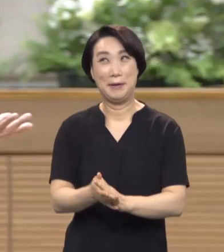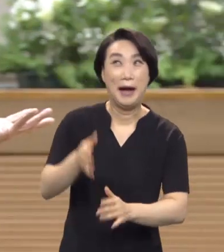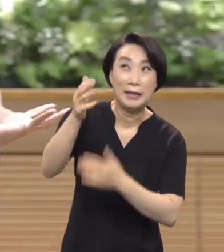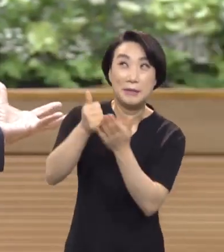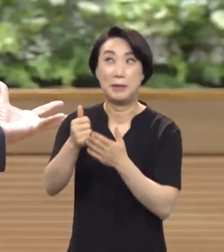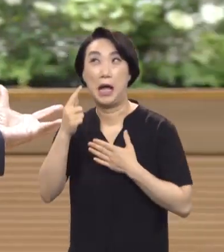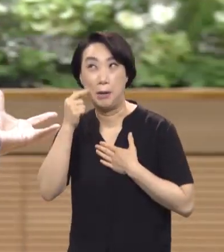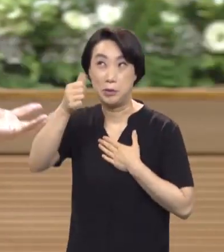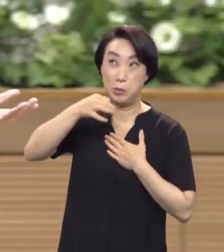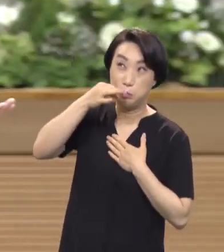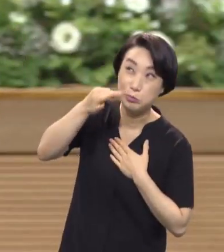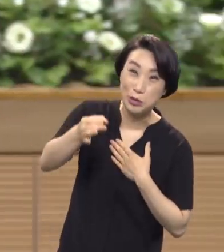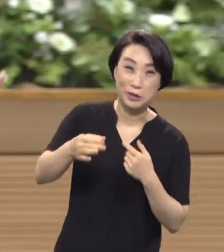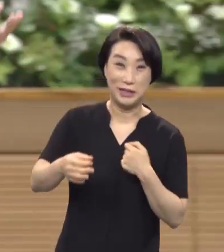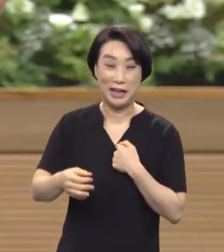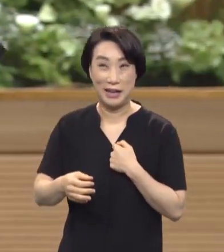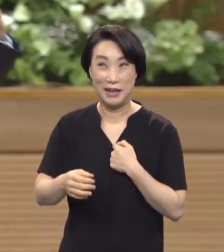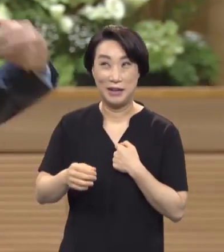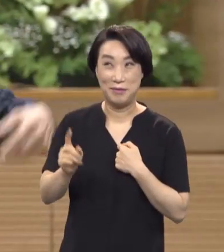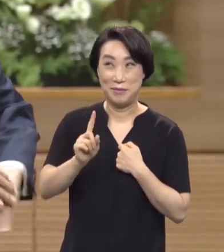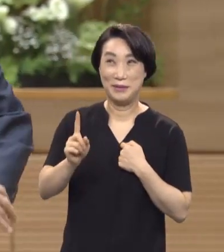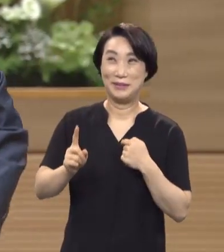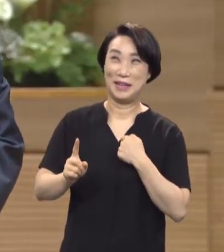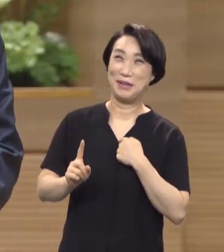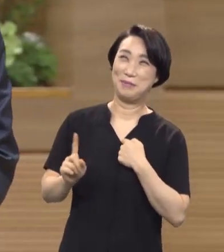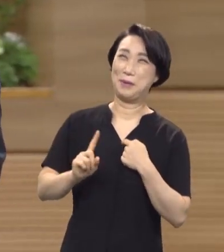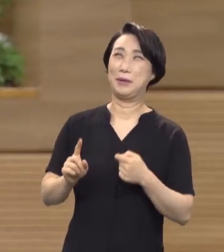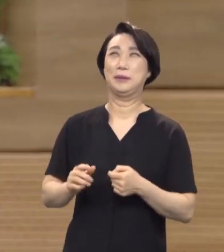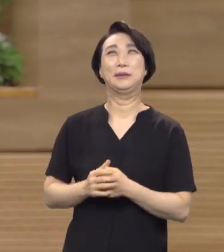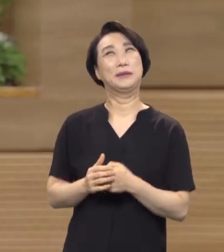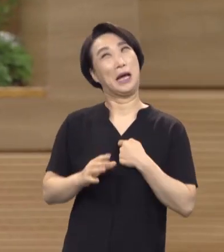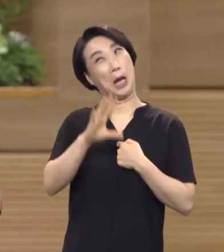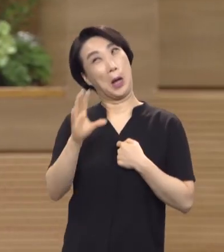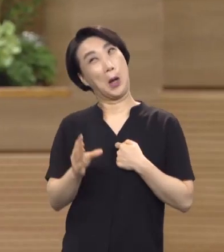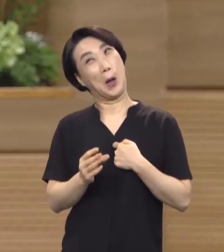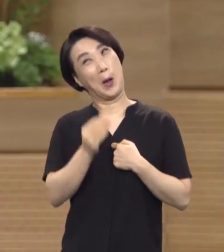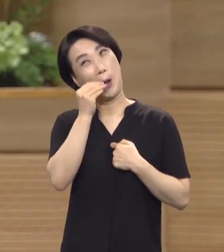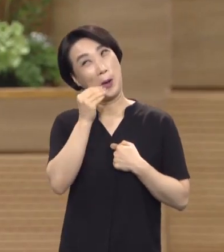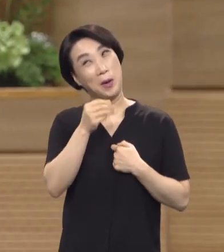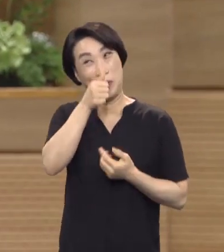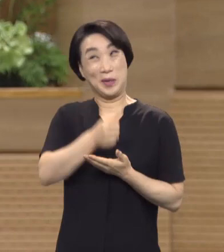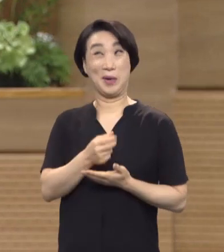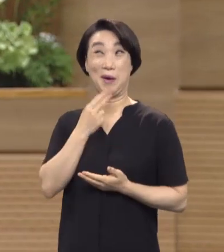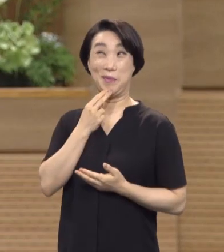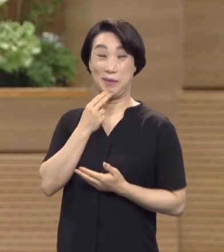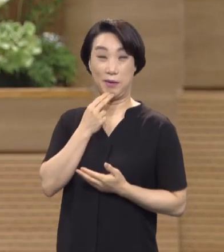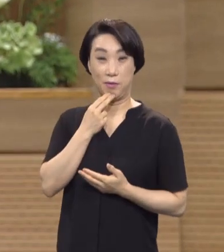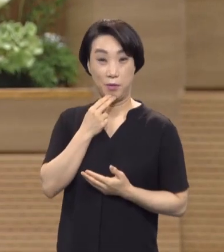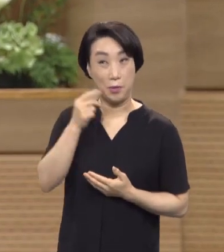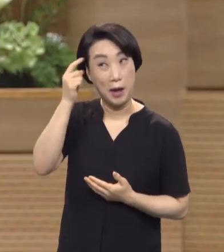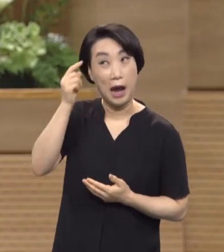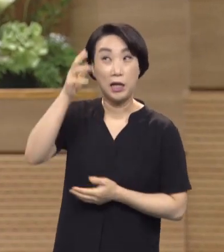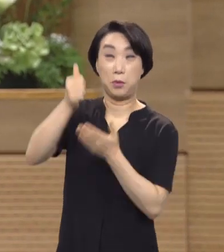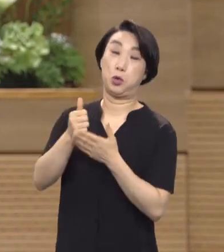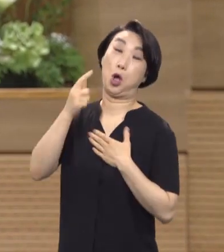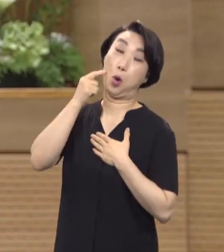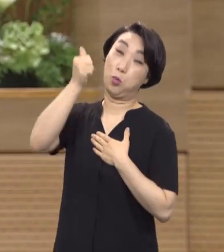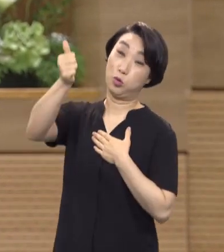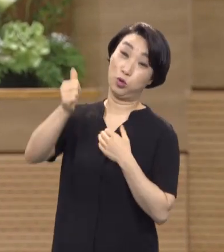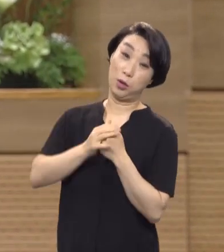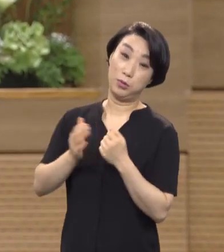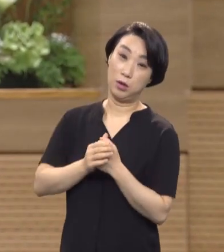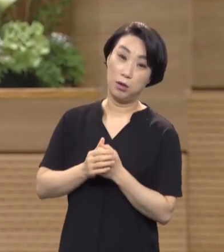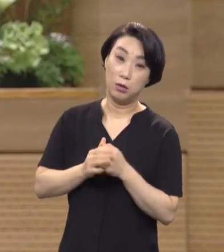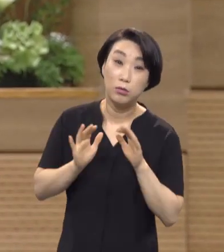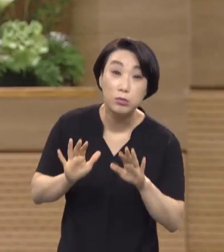부르는데 나는 그래도 거룩하지 죄가 없지. 왜? 하나님이 우리 아버지인데